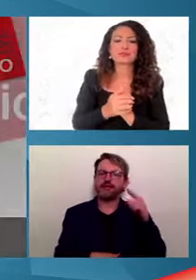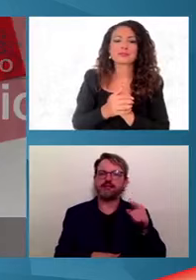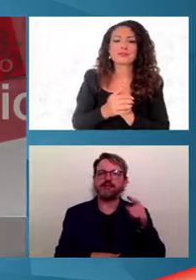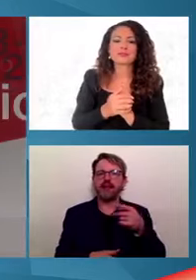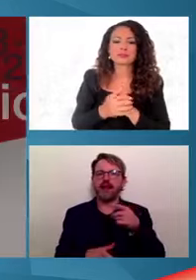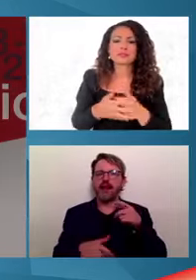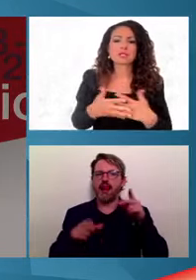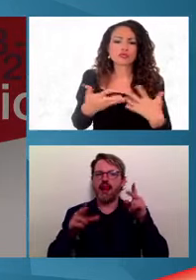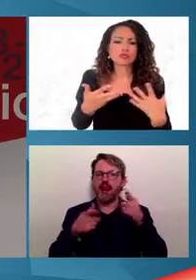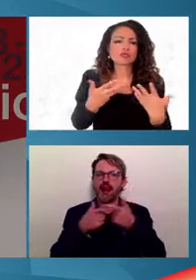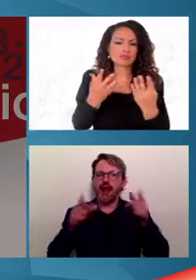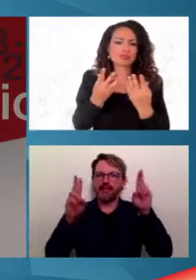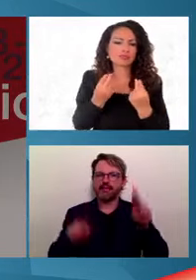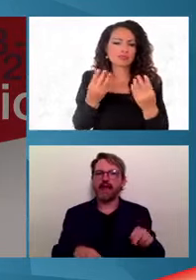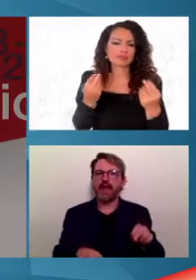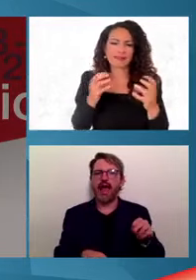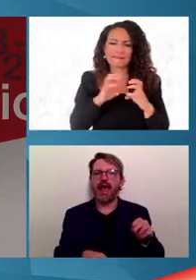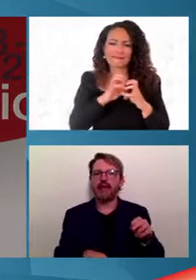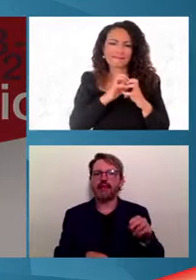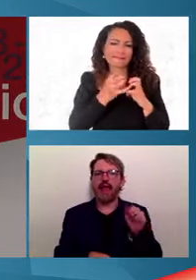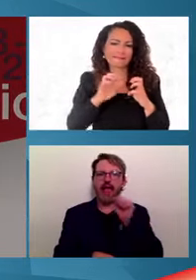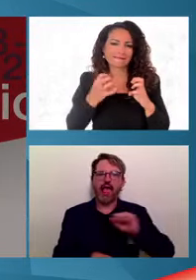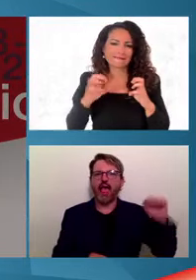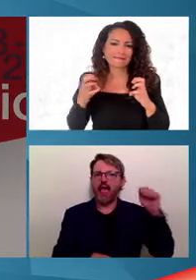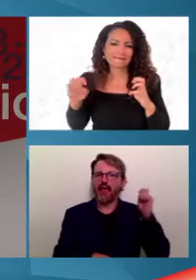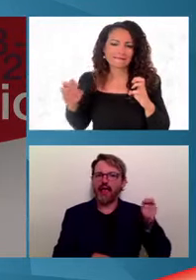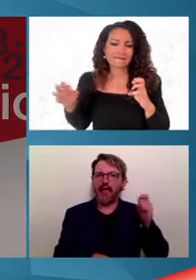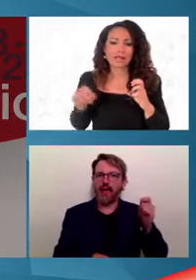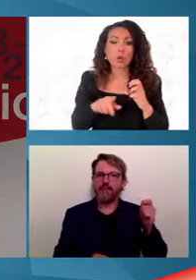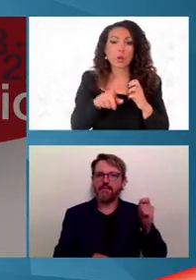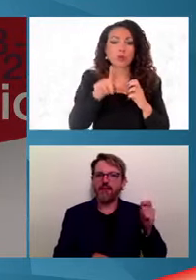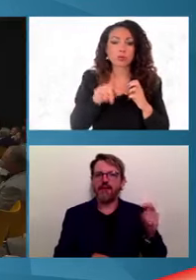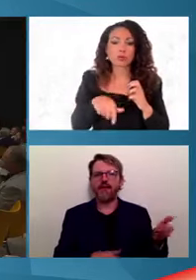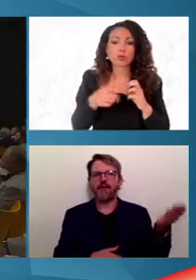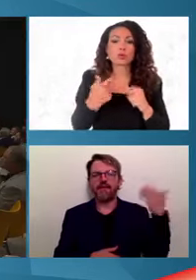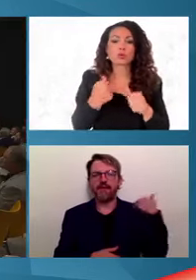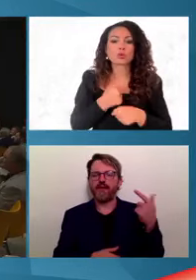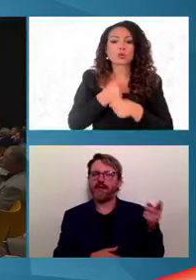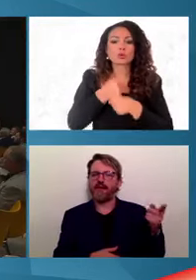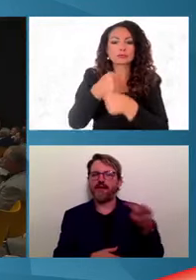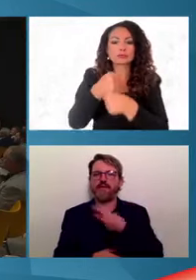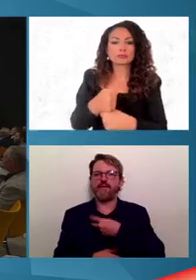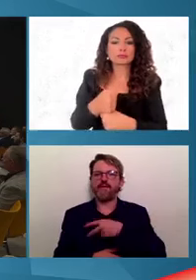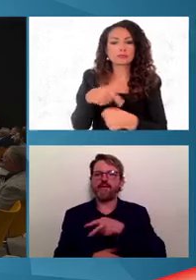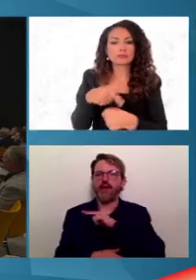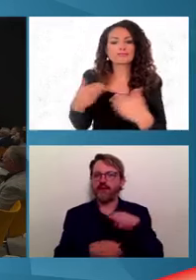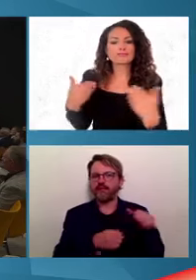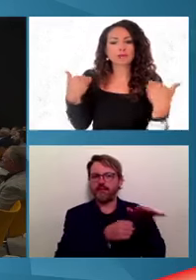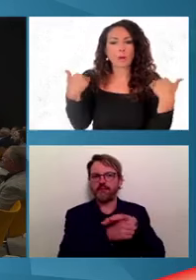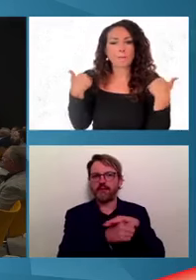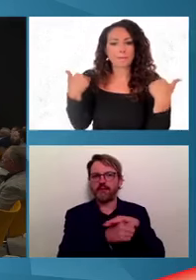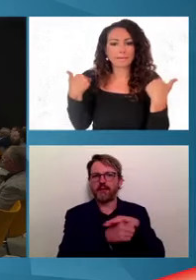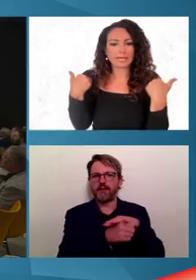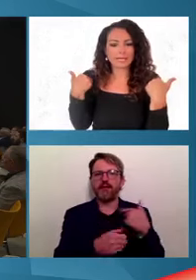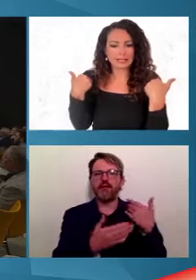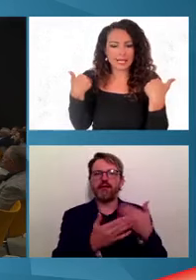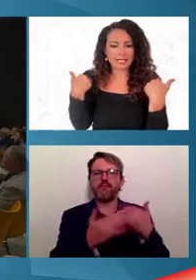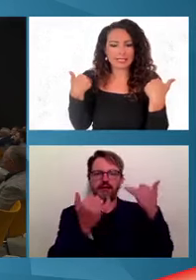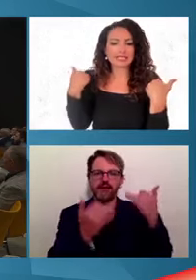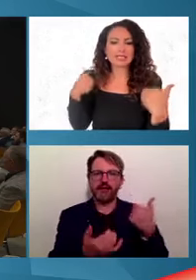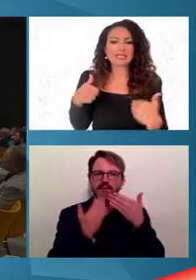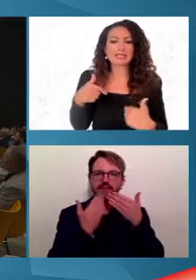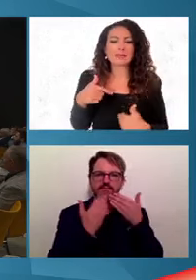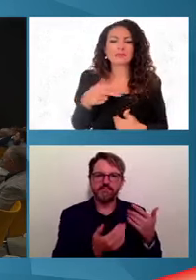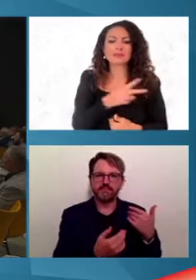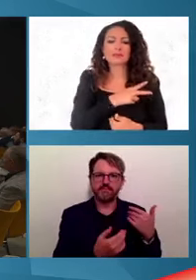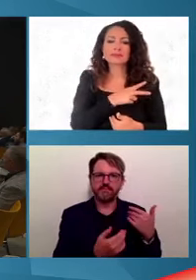Philipp Achammer in dieser Legislaturperiode zu verantworten hat. Und ihn darf ich nun nach vorne